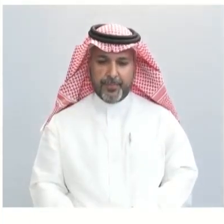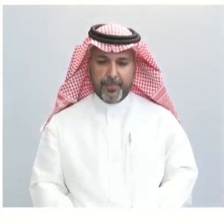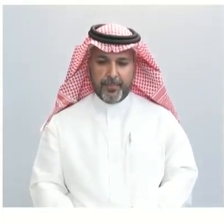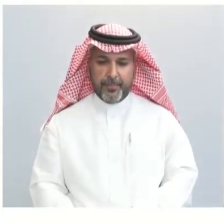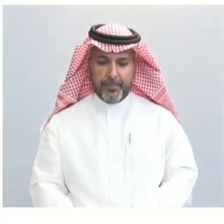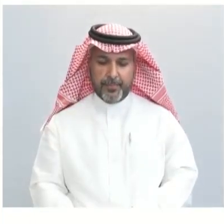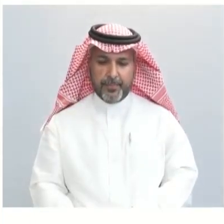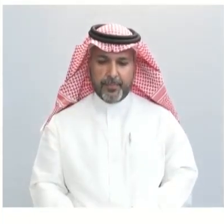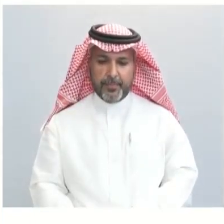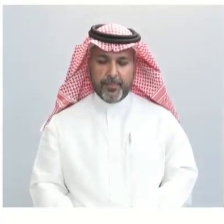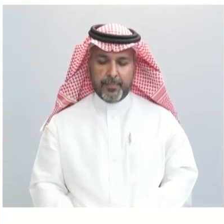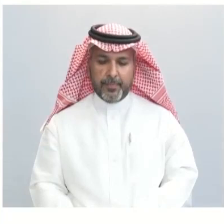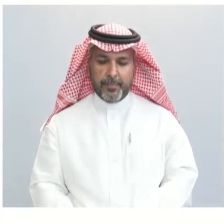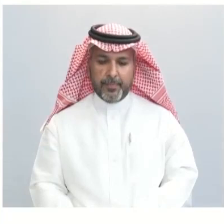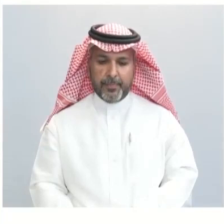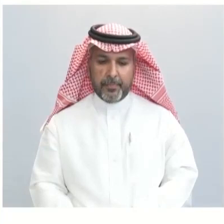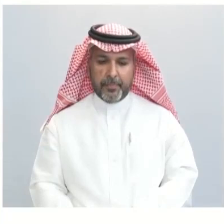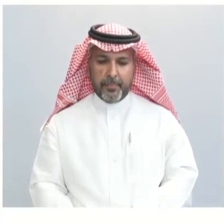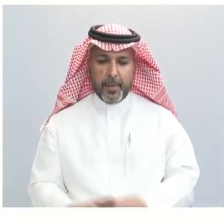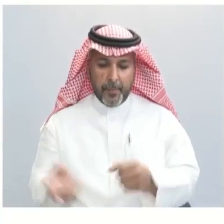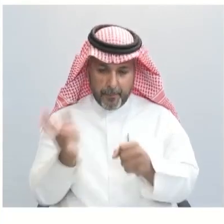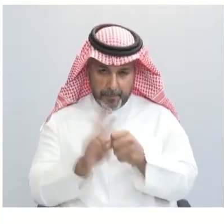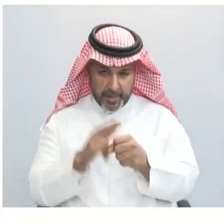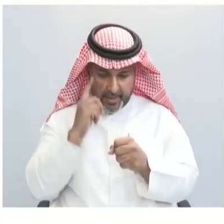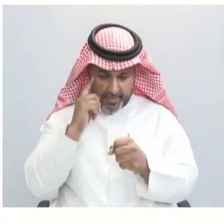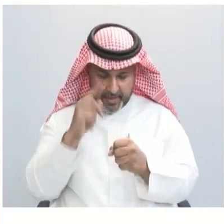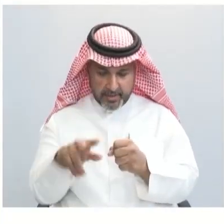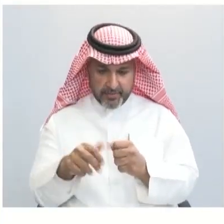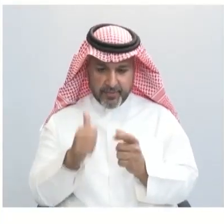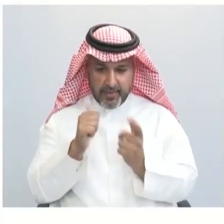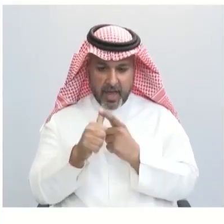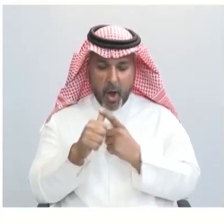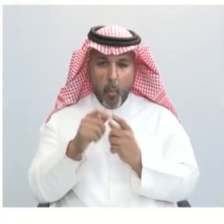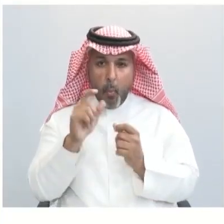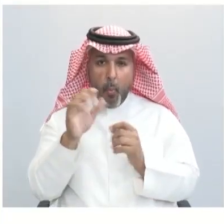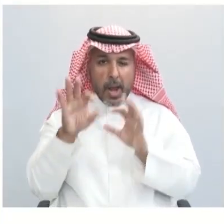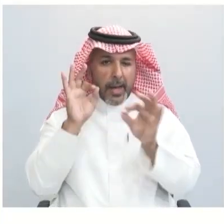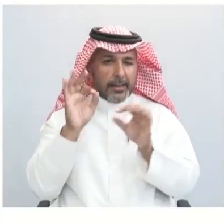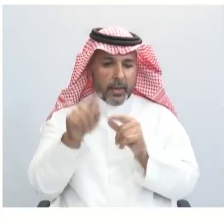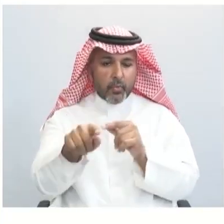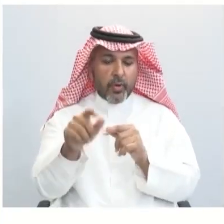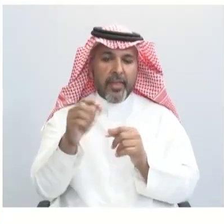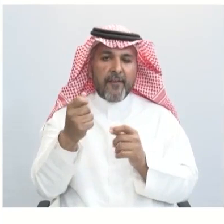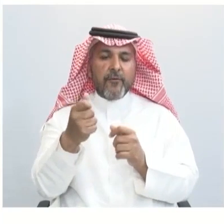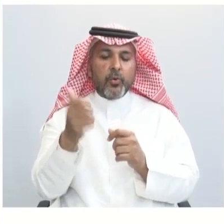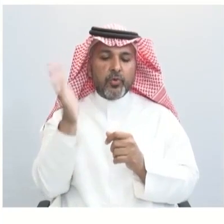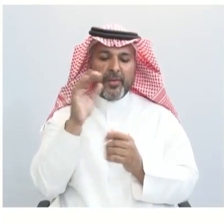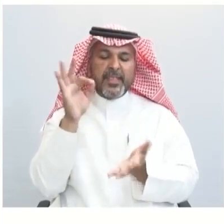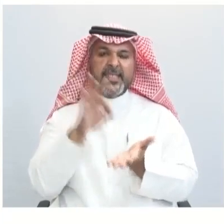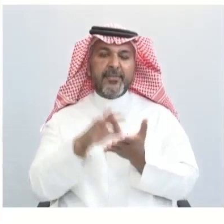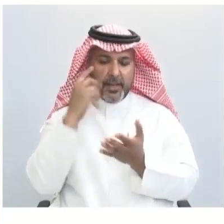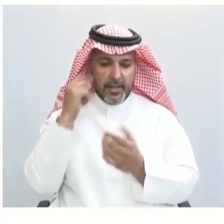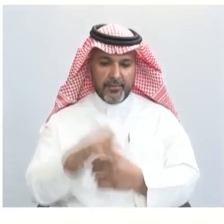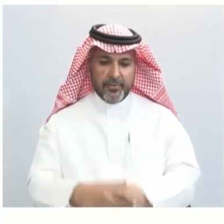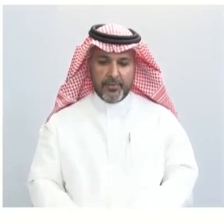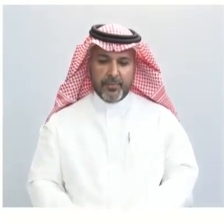إذن لإعدادات الحساب نقوم بالتطبيق العملي معا. في البداية نقوم باختيار الحساب المجاني